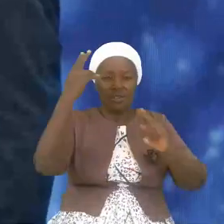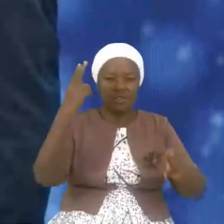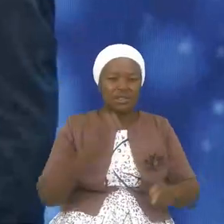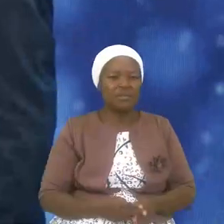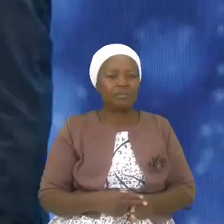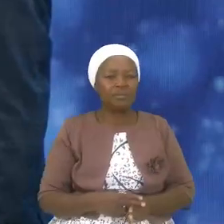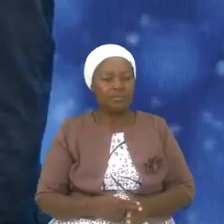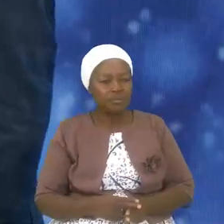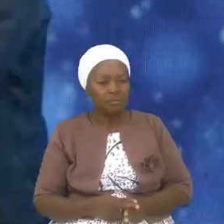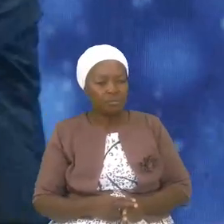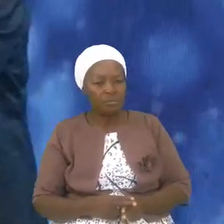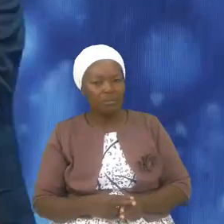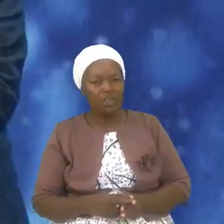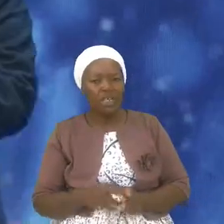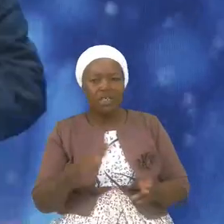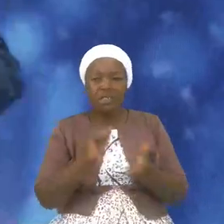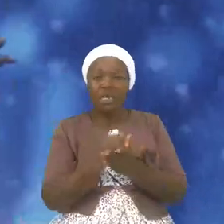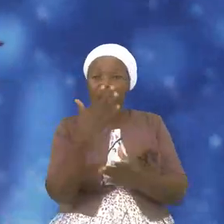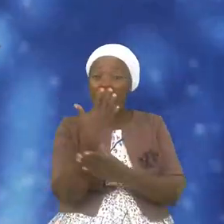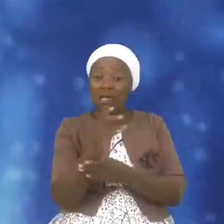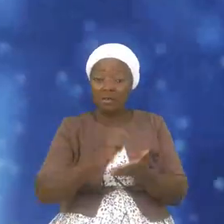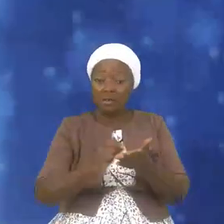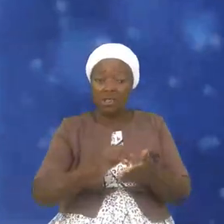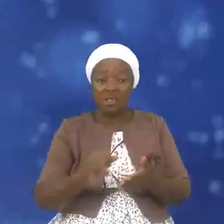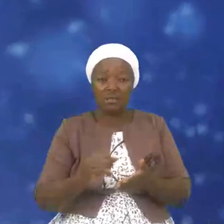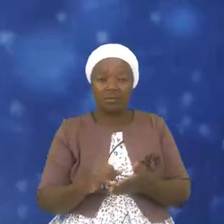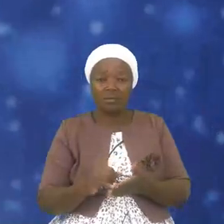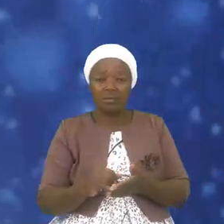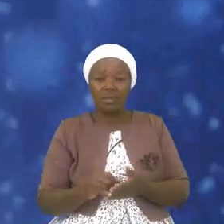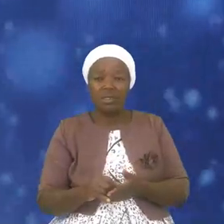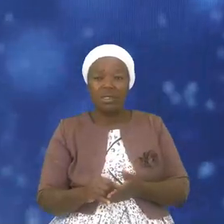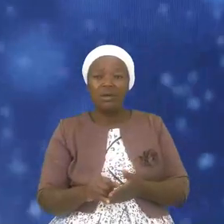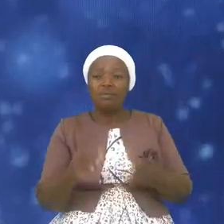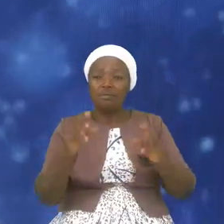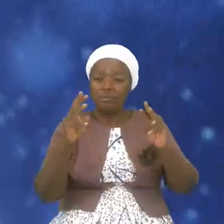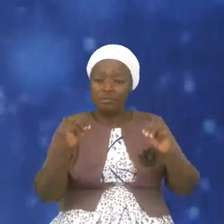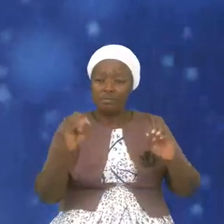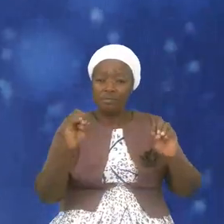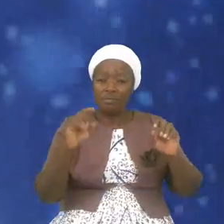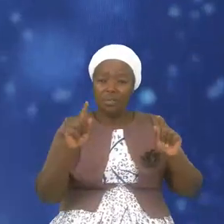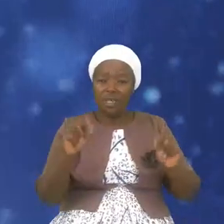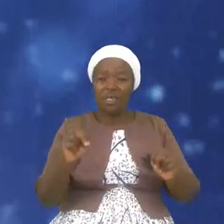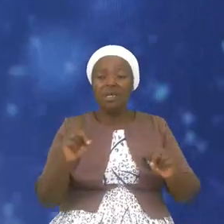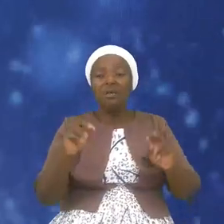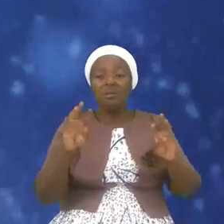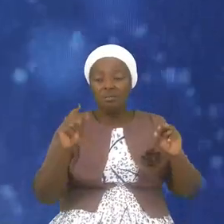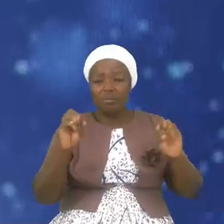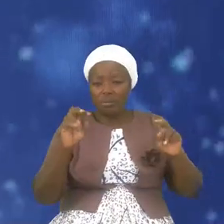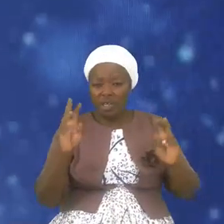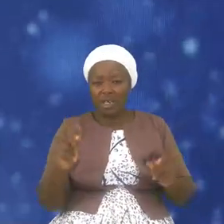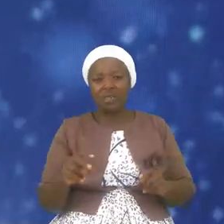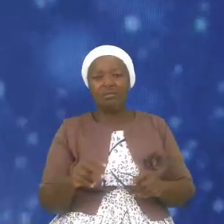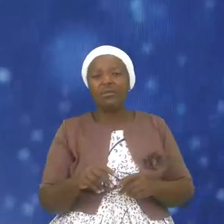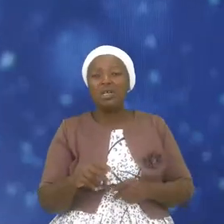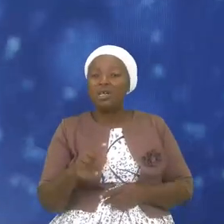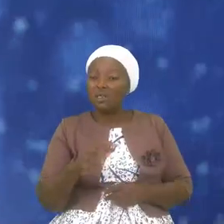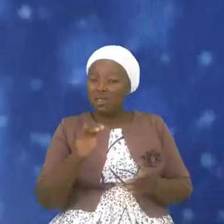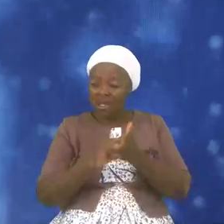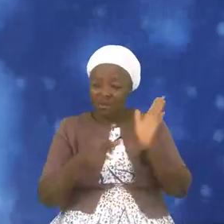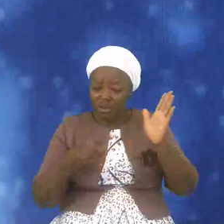Jésus. Cette main, Mene Mene Tekel Tekel, qui a